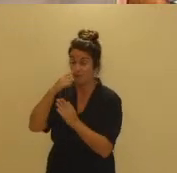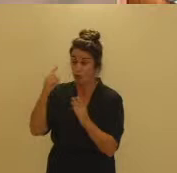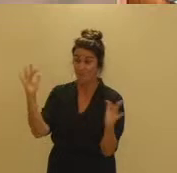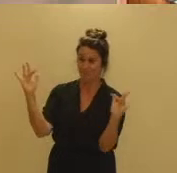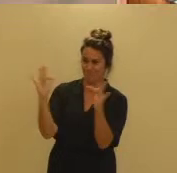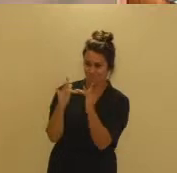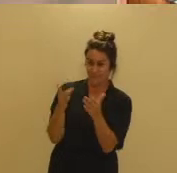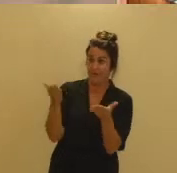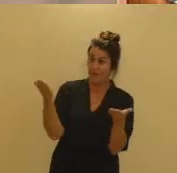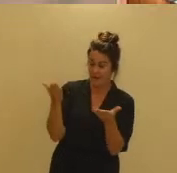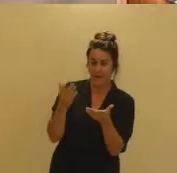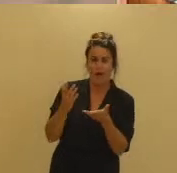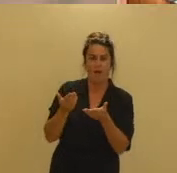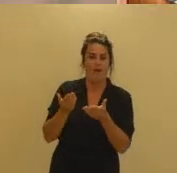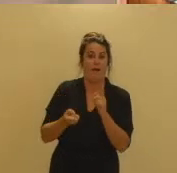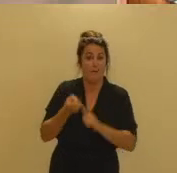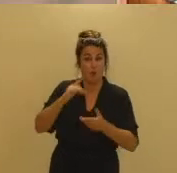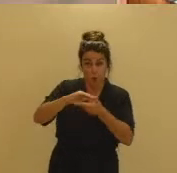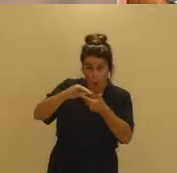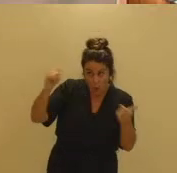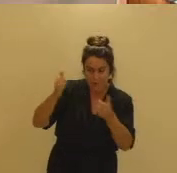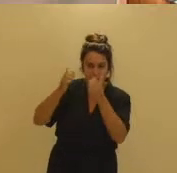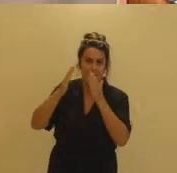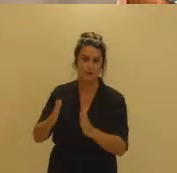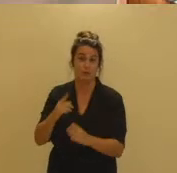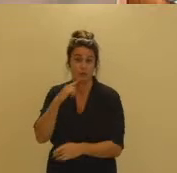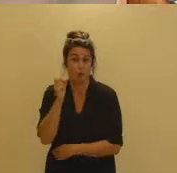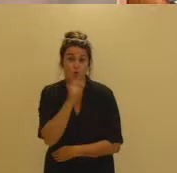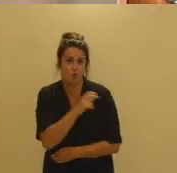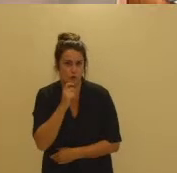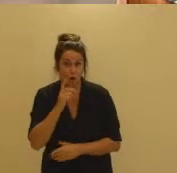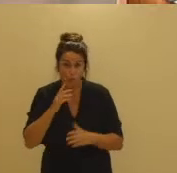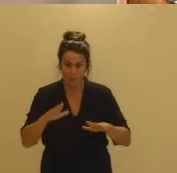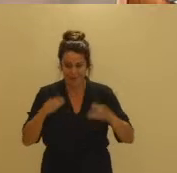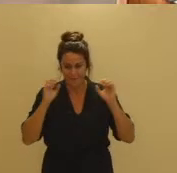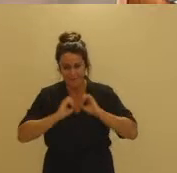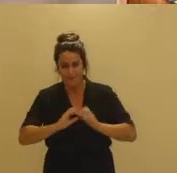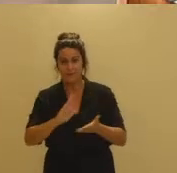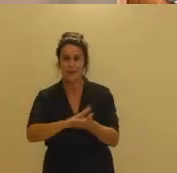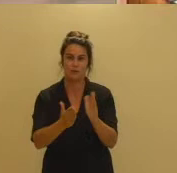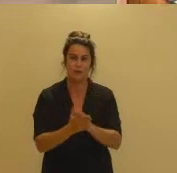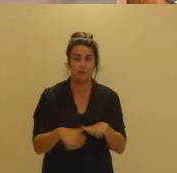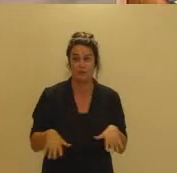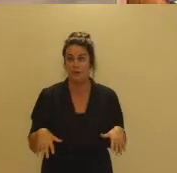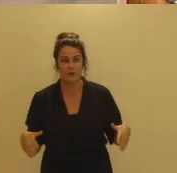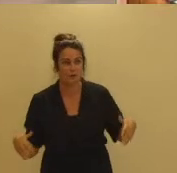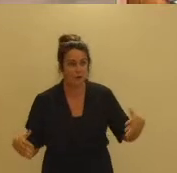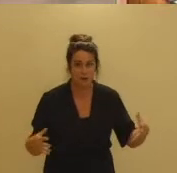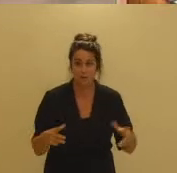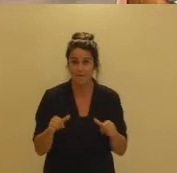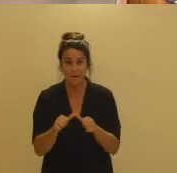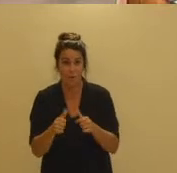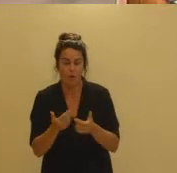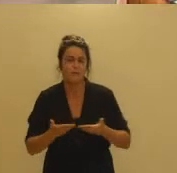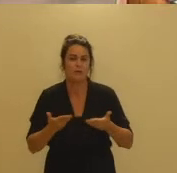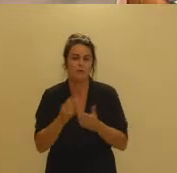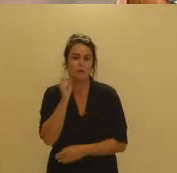le relais institutionnel était urgent pour ne pas laisser les associations seules avec ces